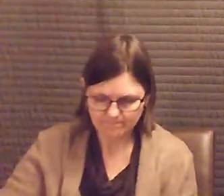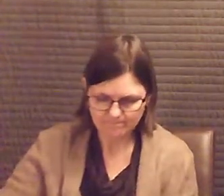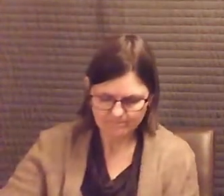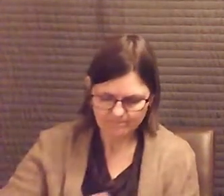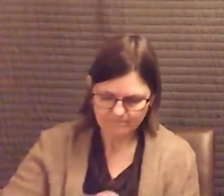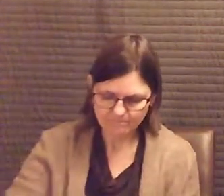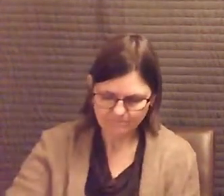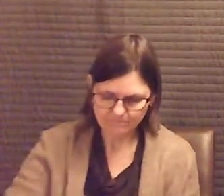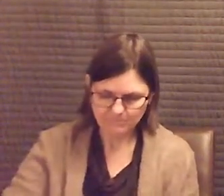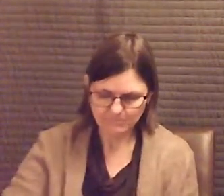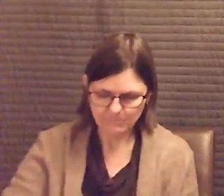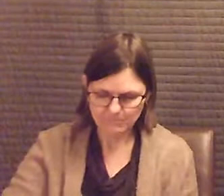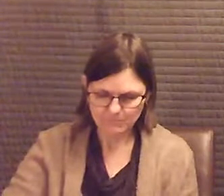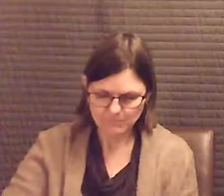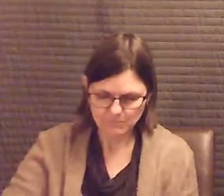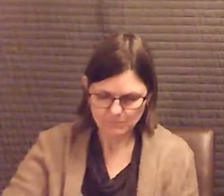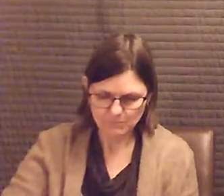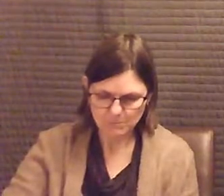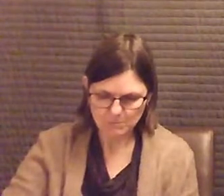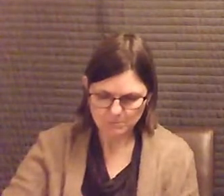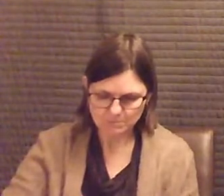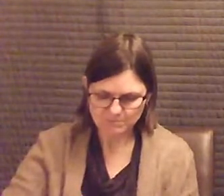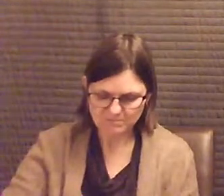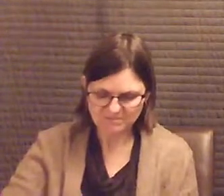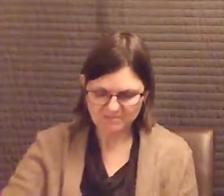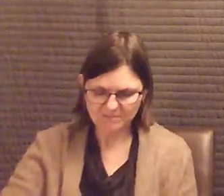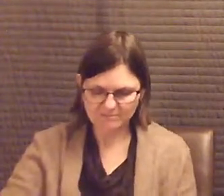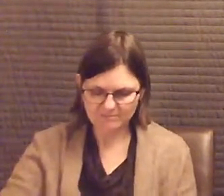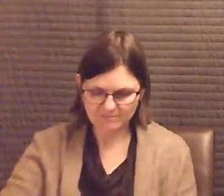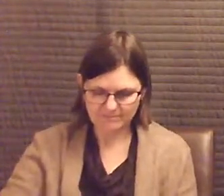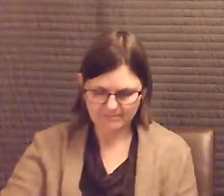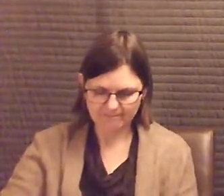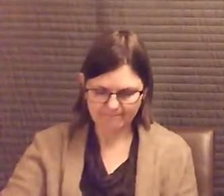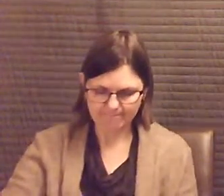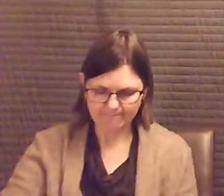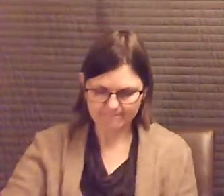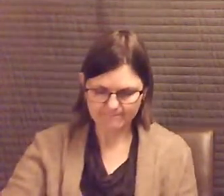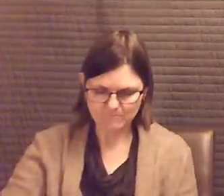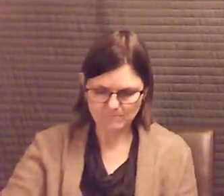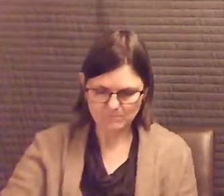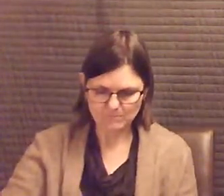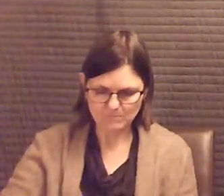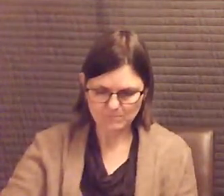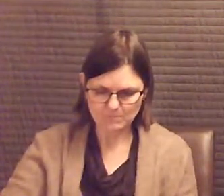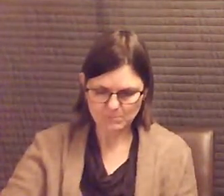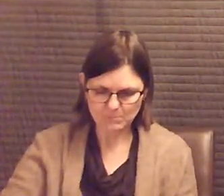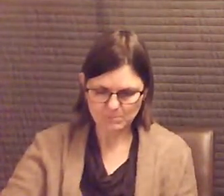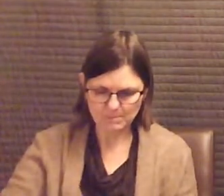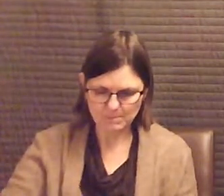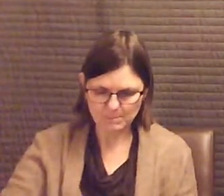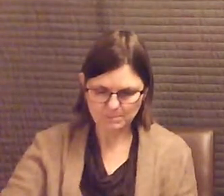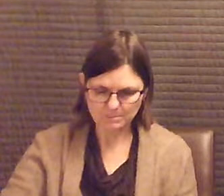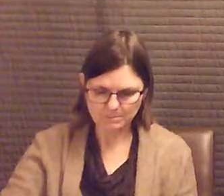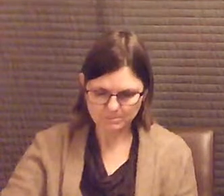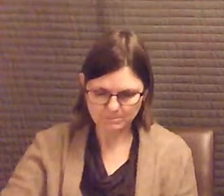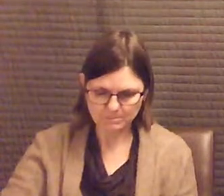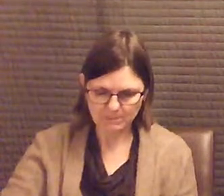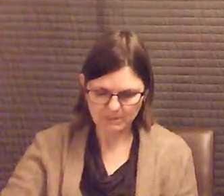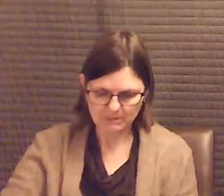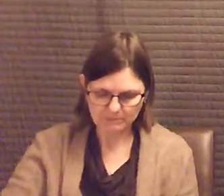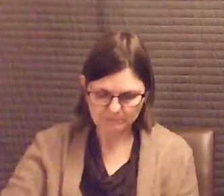de syriërs wat die ceder en tweeën van jullie bewijs en kies my